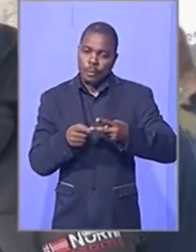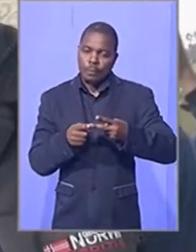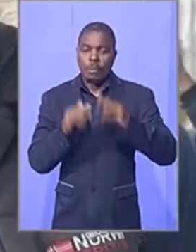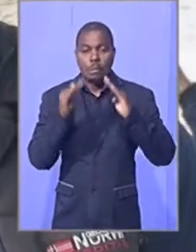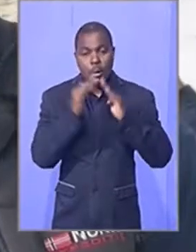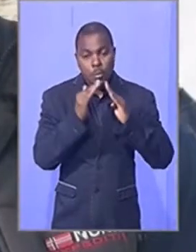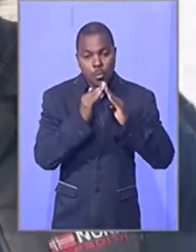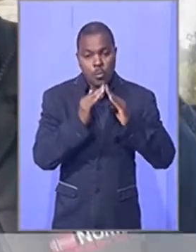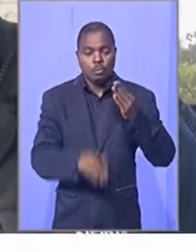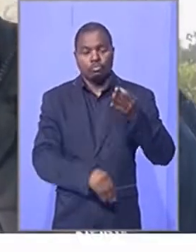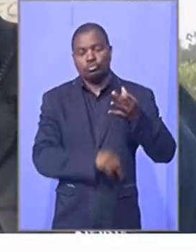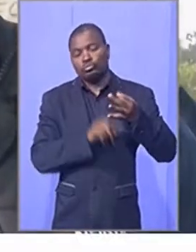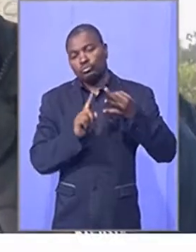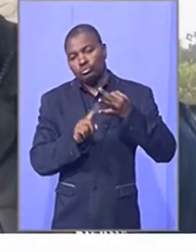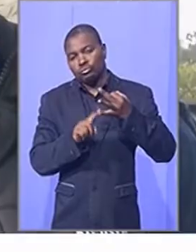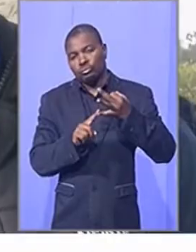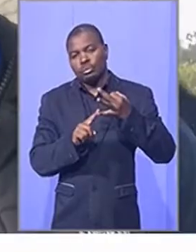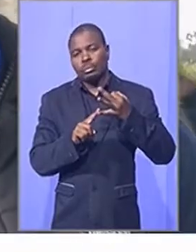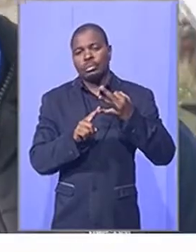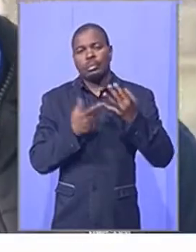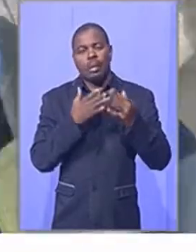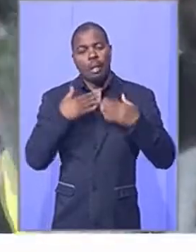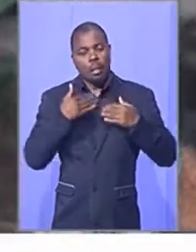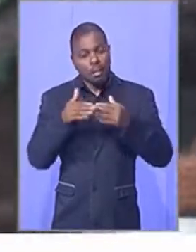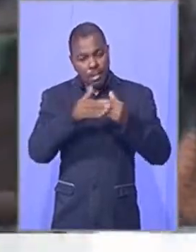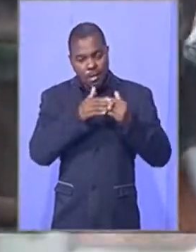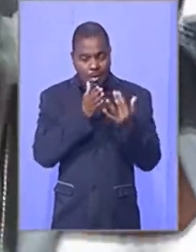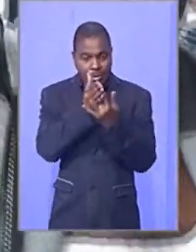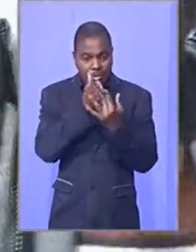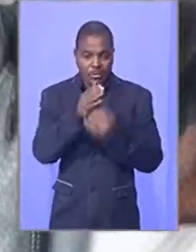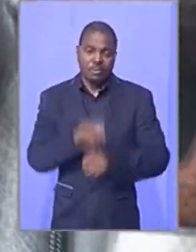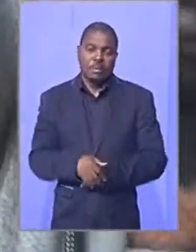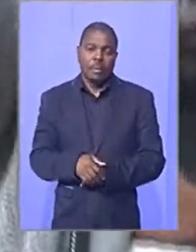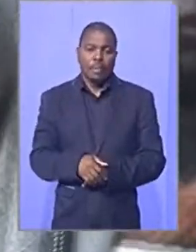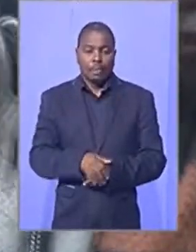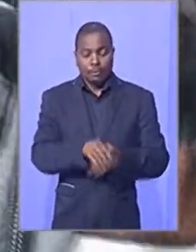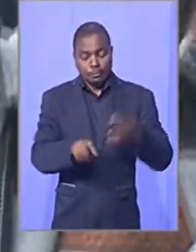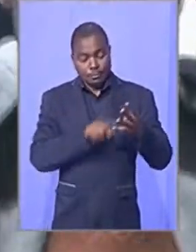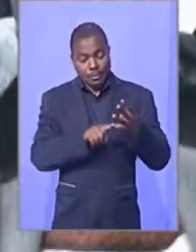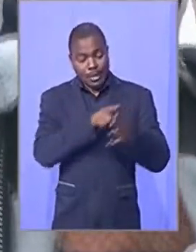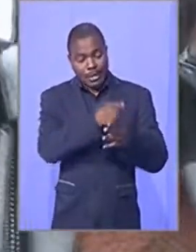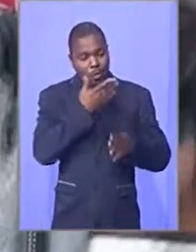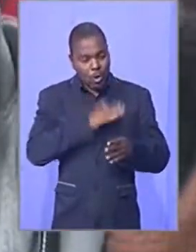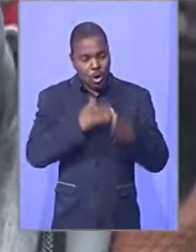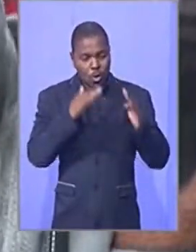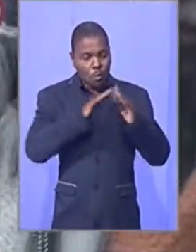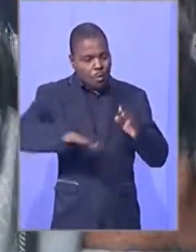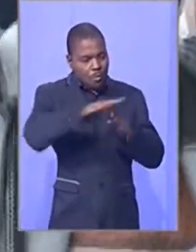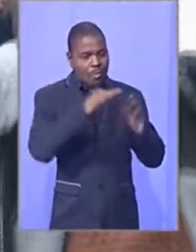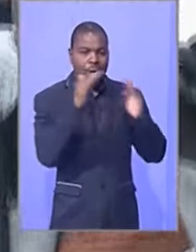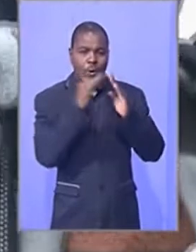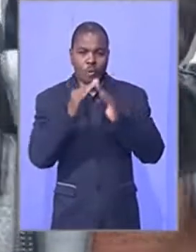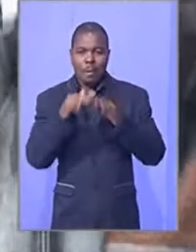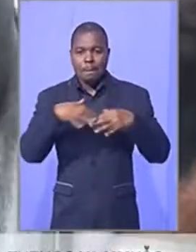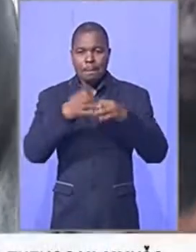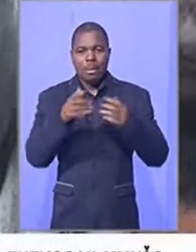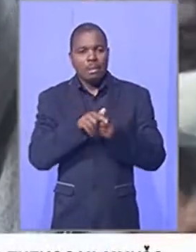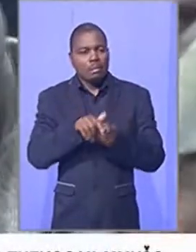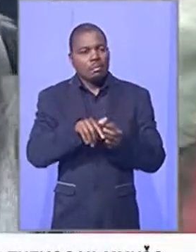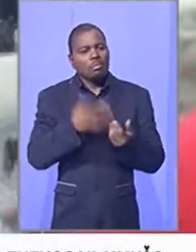matlo, ke access to healthcare. Ba bile ba tseka kabo ya matlo tikolohong tseo ba phelang ho tsona, e seng ba